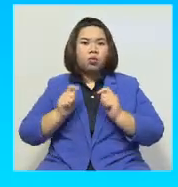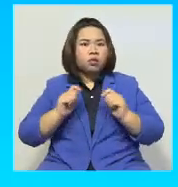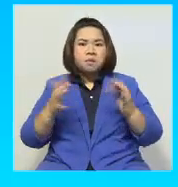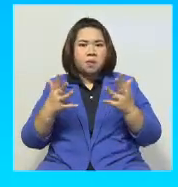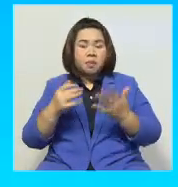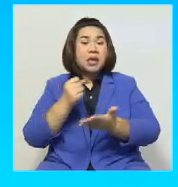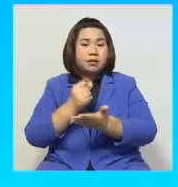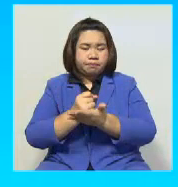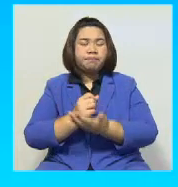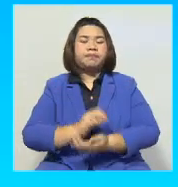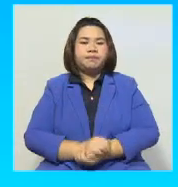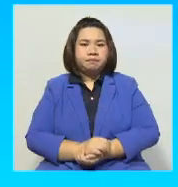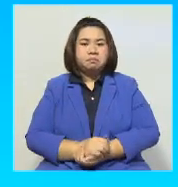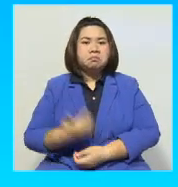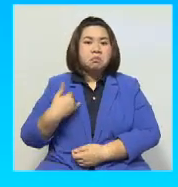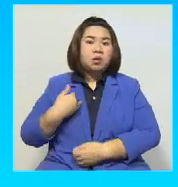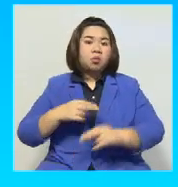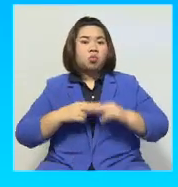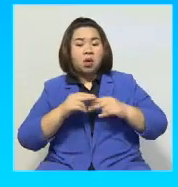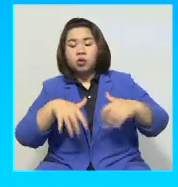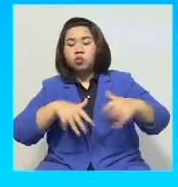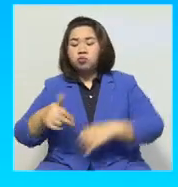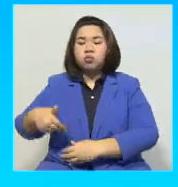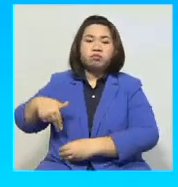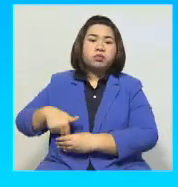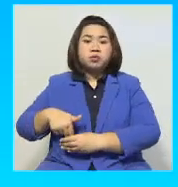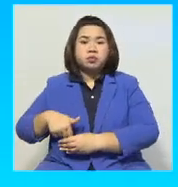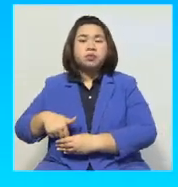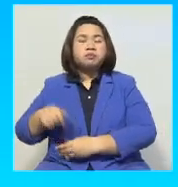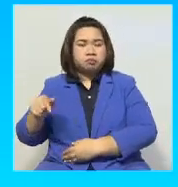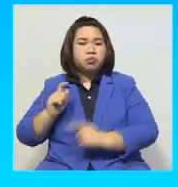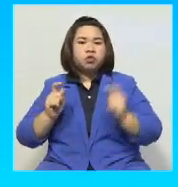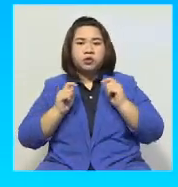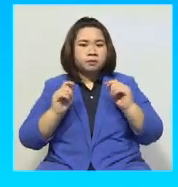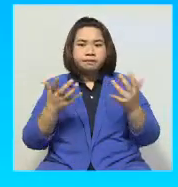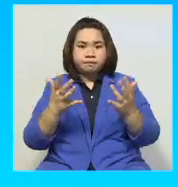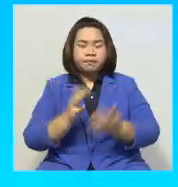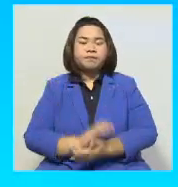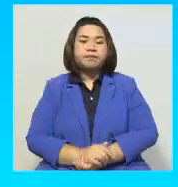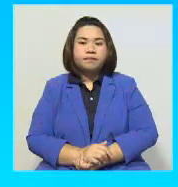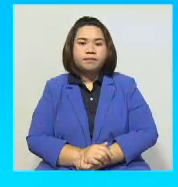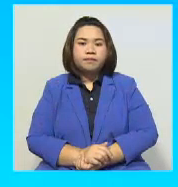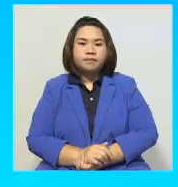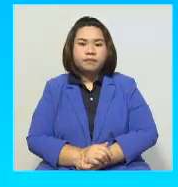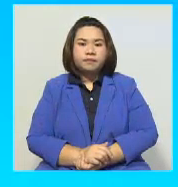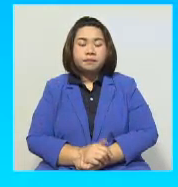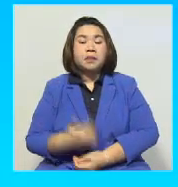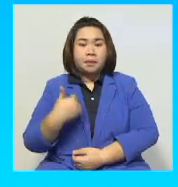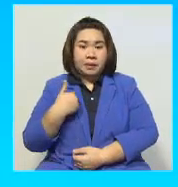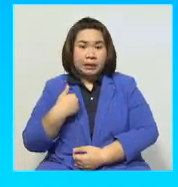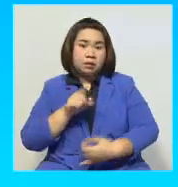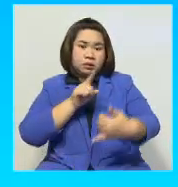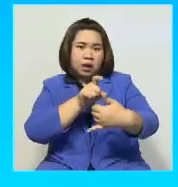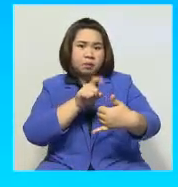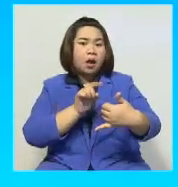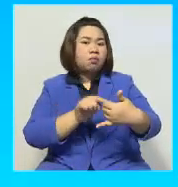ญาตและร่วมกันพกพาอาวุธปืนไปในเมืองหรือว่าทางสาธารณะโดยไม่ได้รับอนุญาตค่ะจากการสอบสวนเสียอ้ว